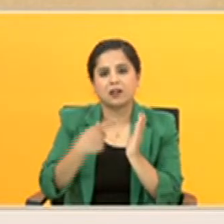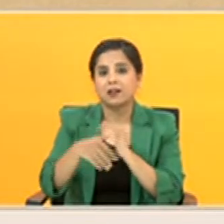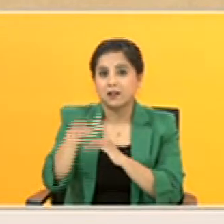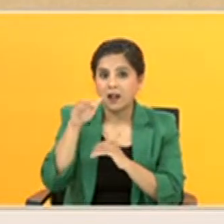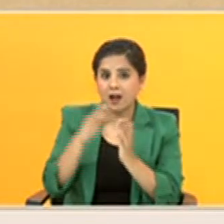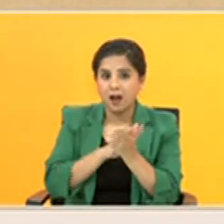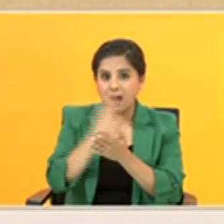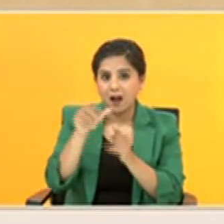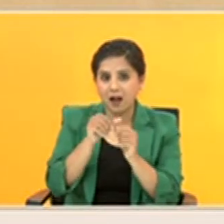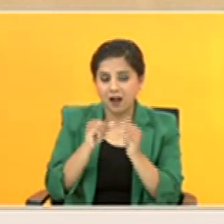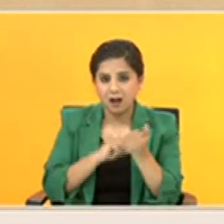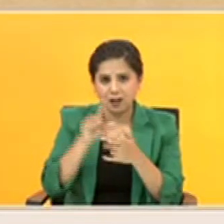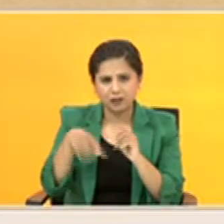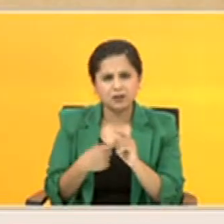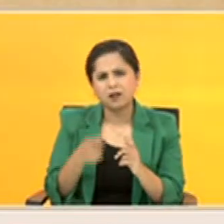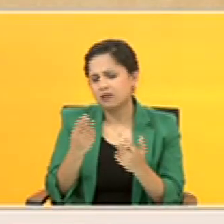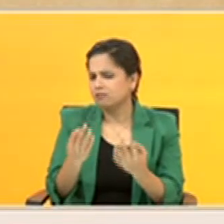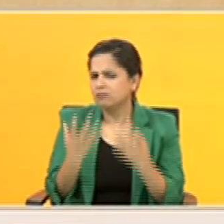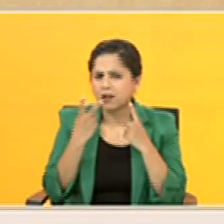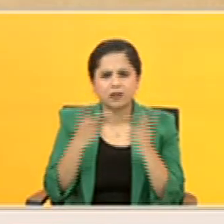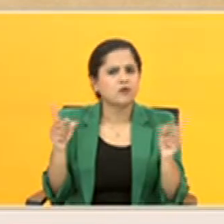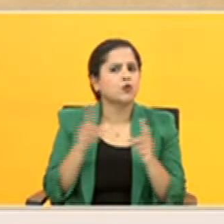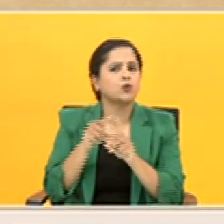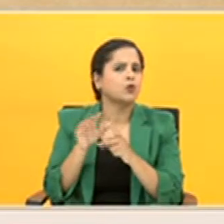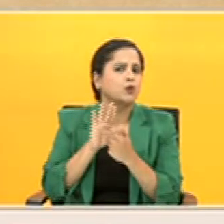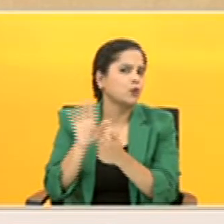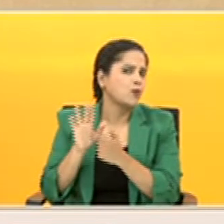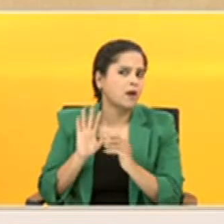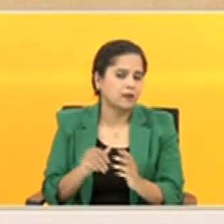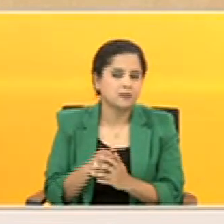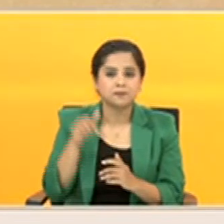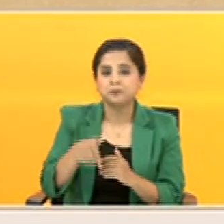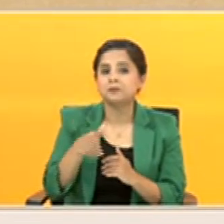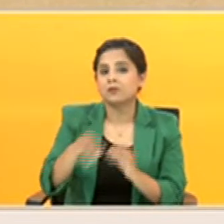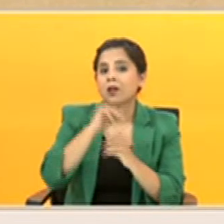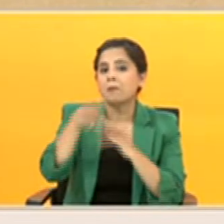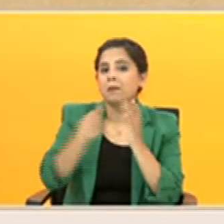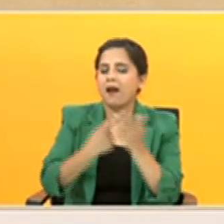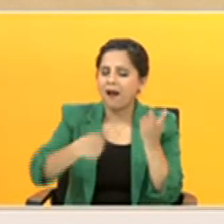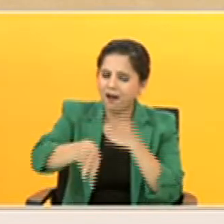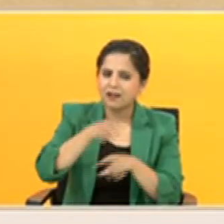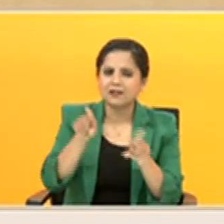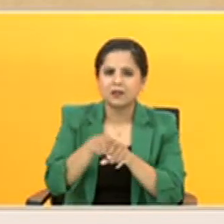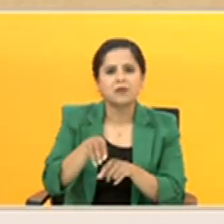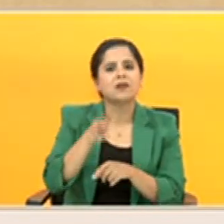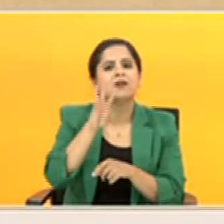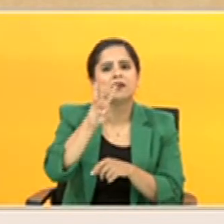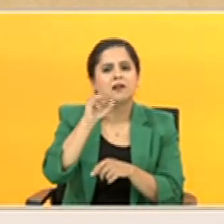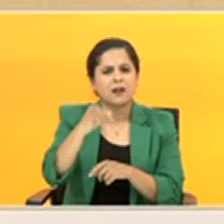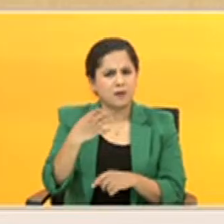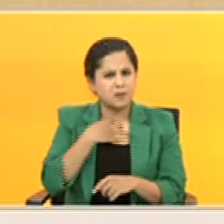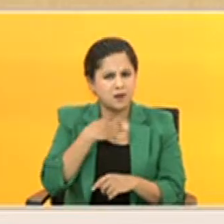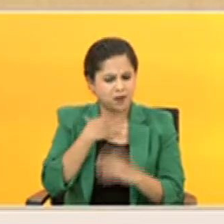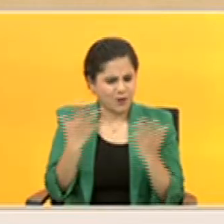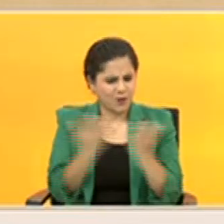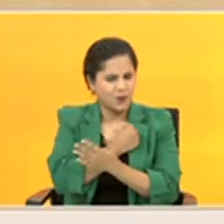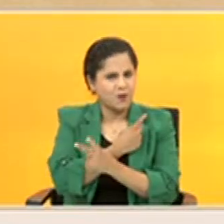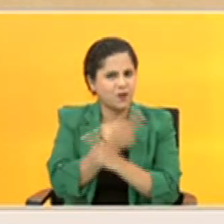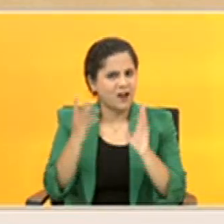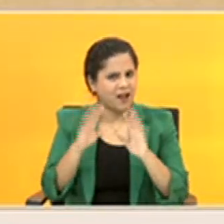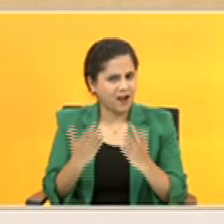ने शानदार प्रदर्शन किया। इस बार बिहार ने भी 36 मेडल्स अपने नाम किए।